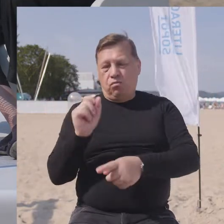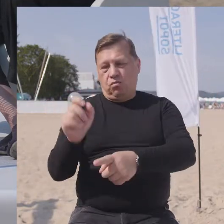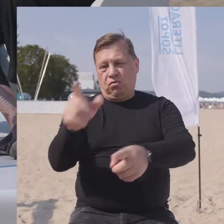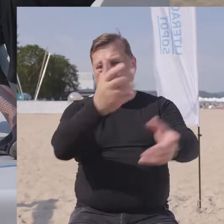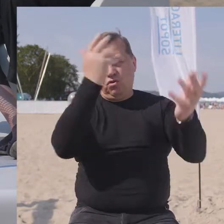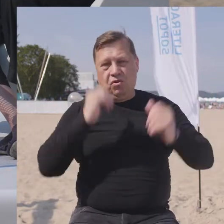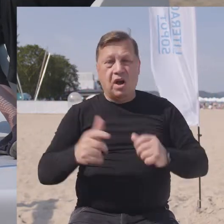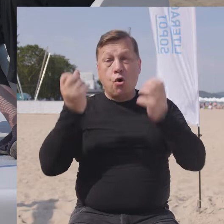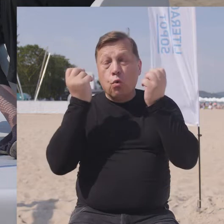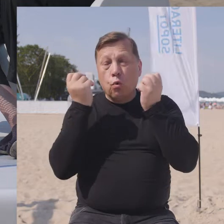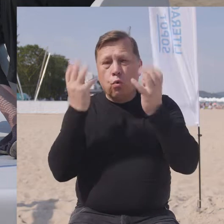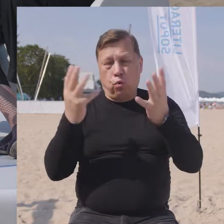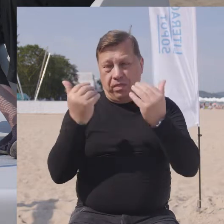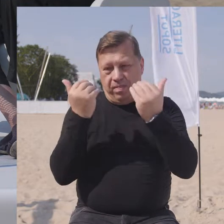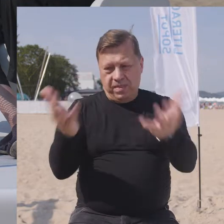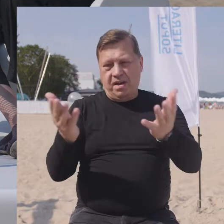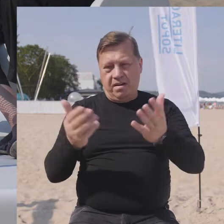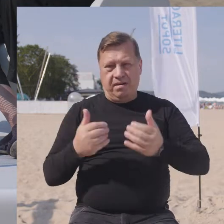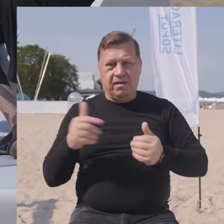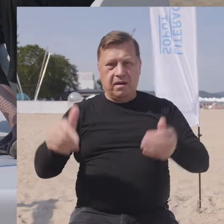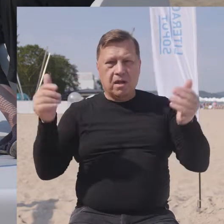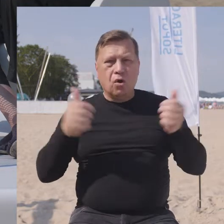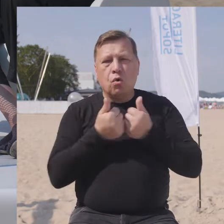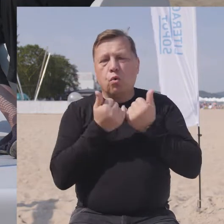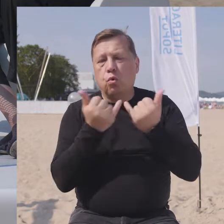razie kultura daje możliwość